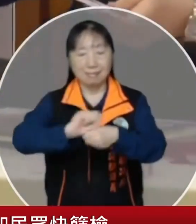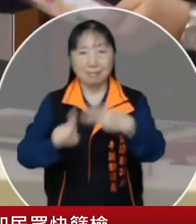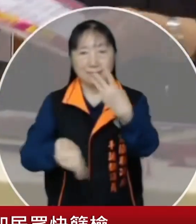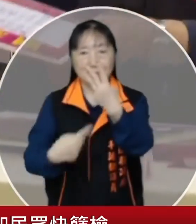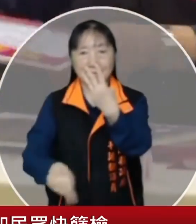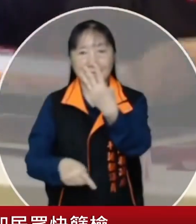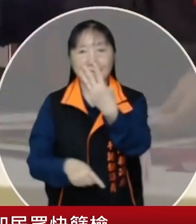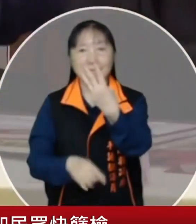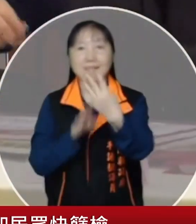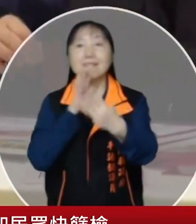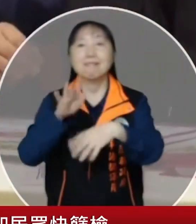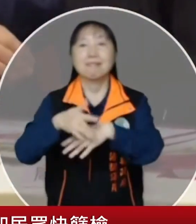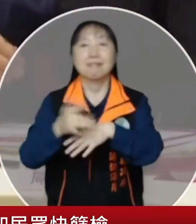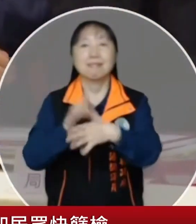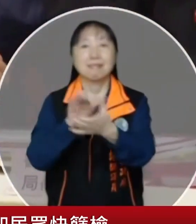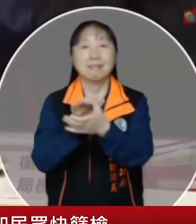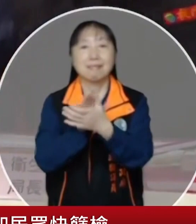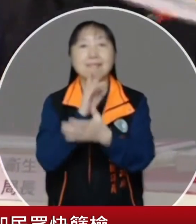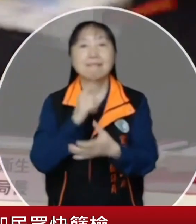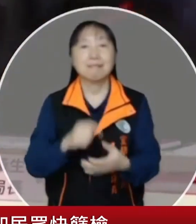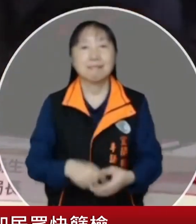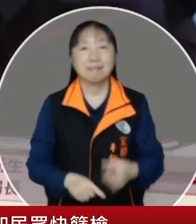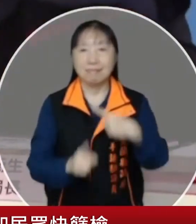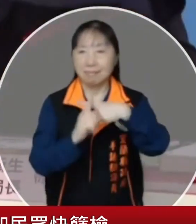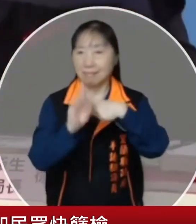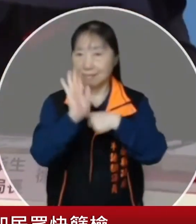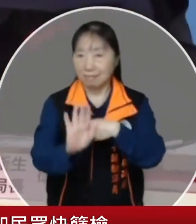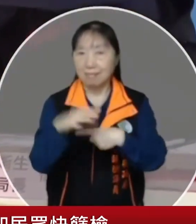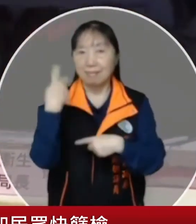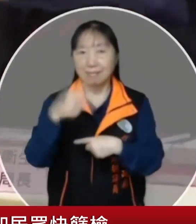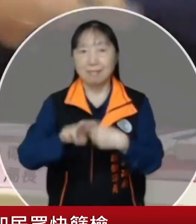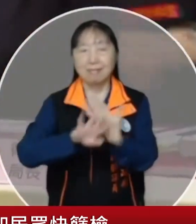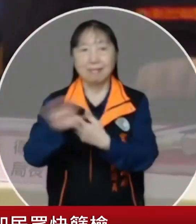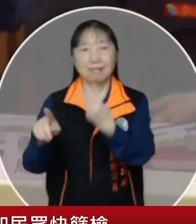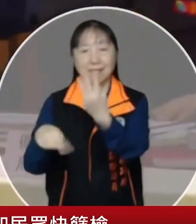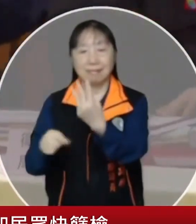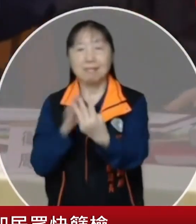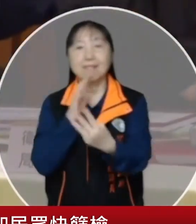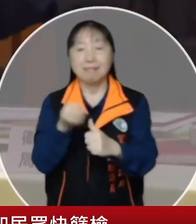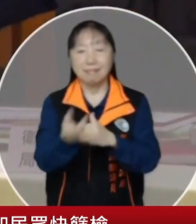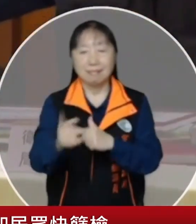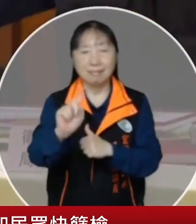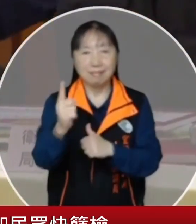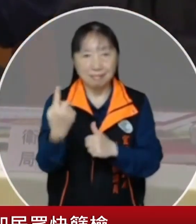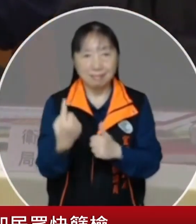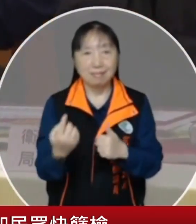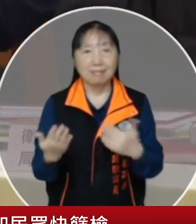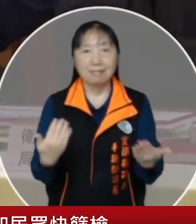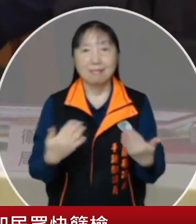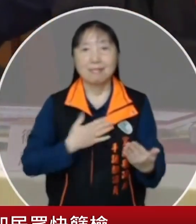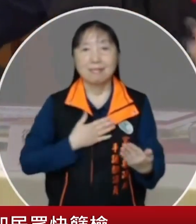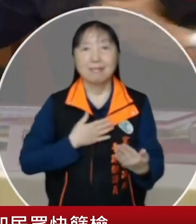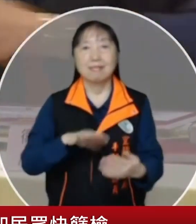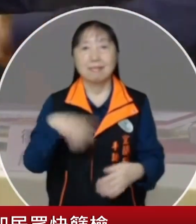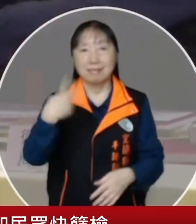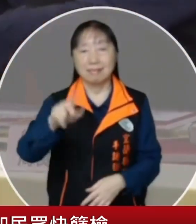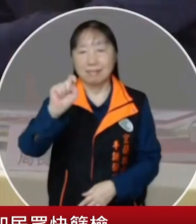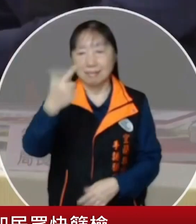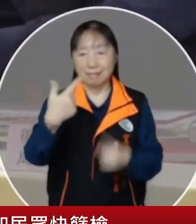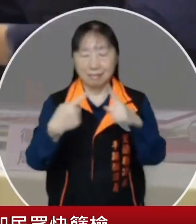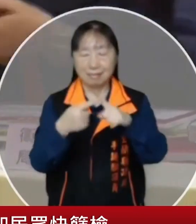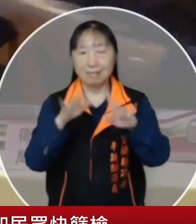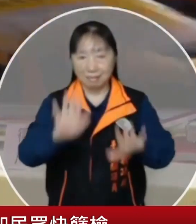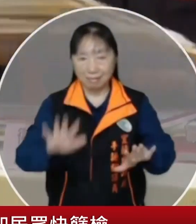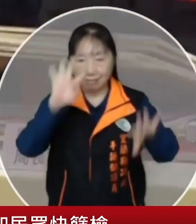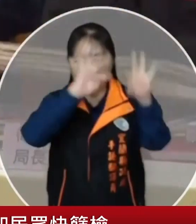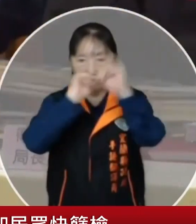亲友确诊，另外呢3案已经知道感染源，还有16案正在厘清感